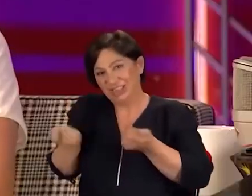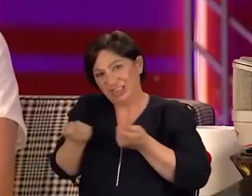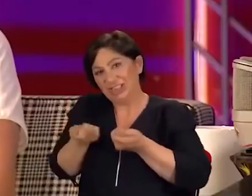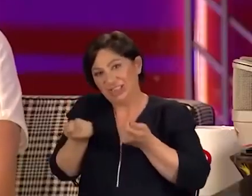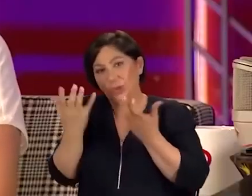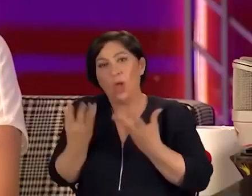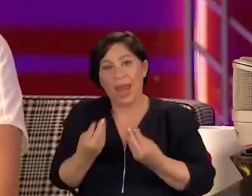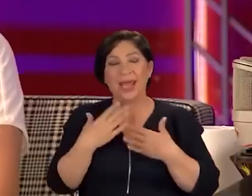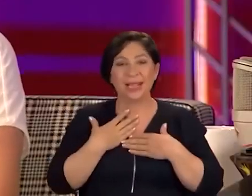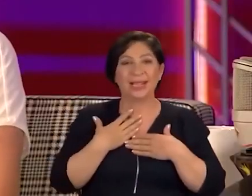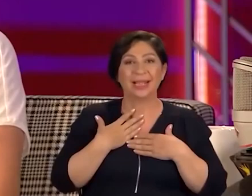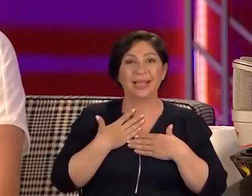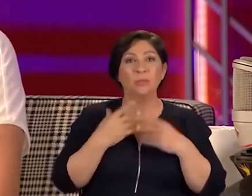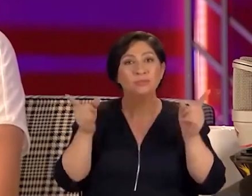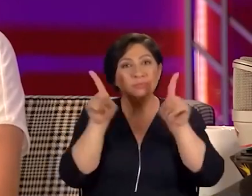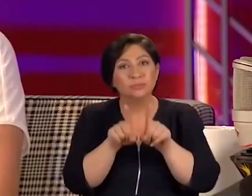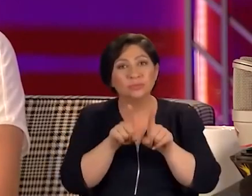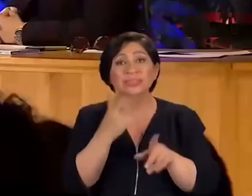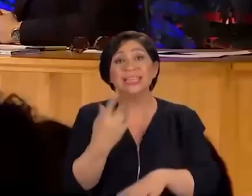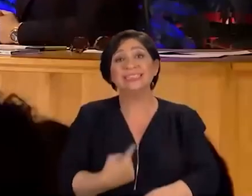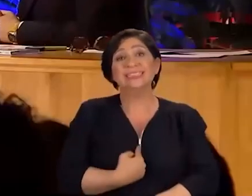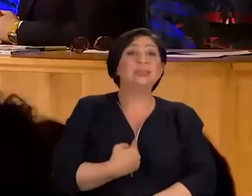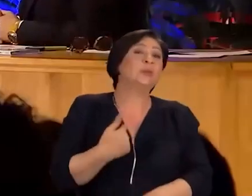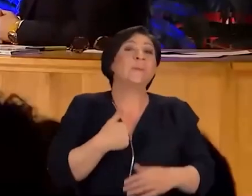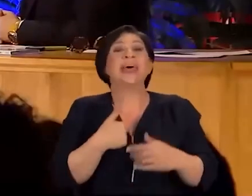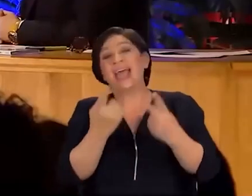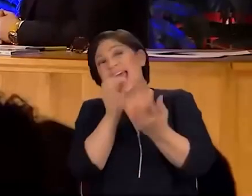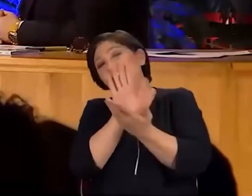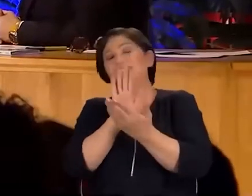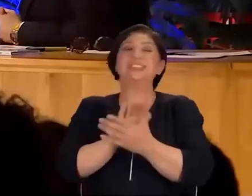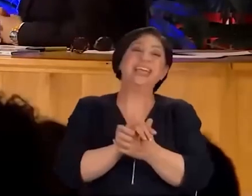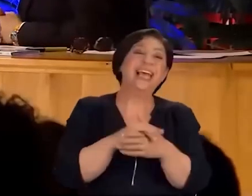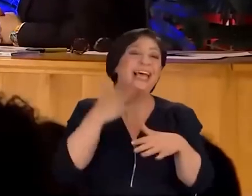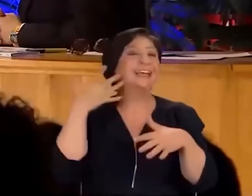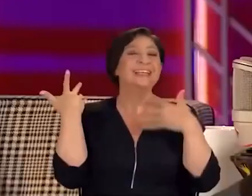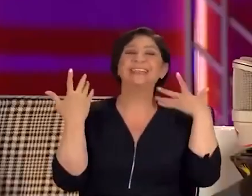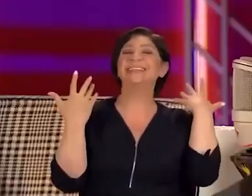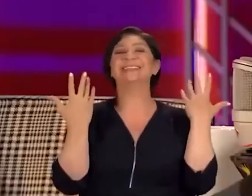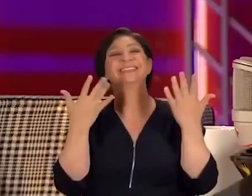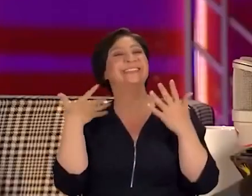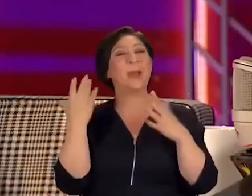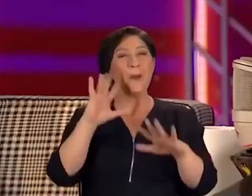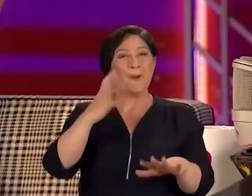çalışkanı olarak ondan sonra buluşuyoruz. Ne hissediyorsun bana karşı? Ay,